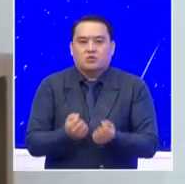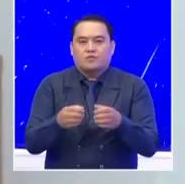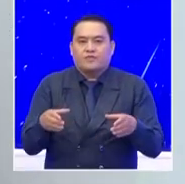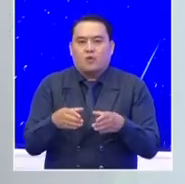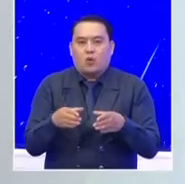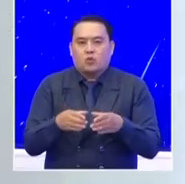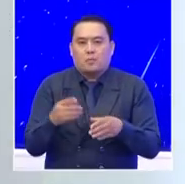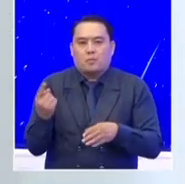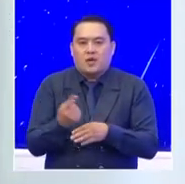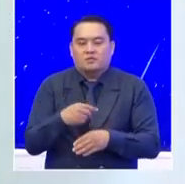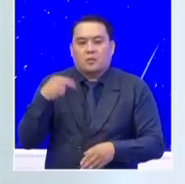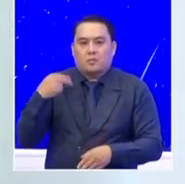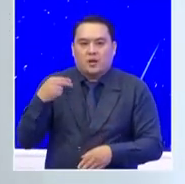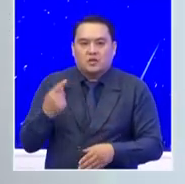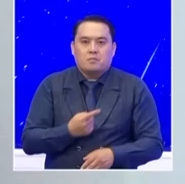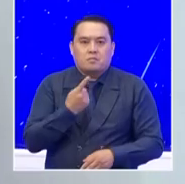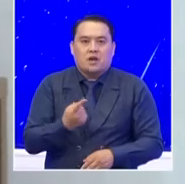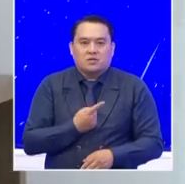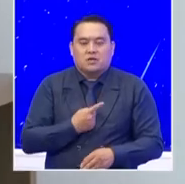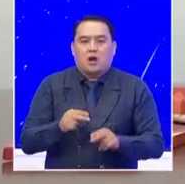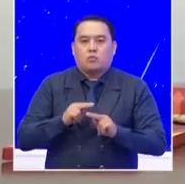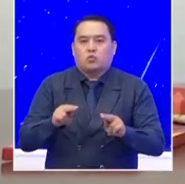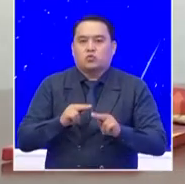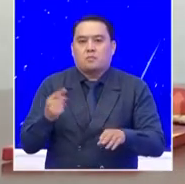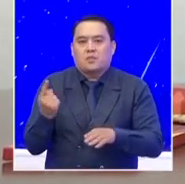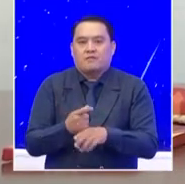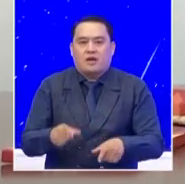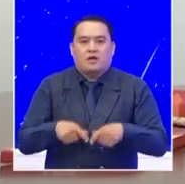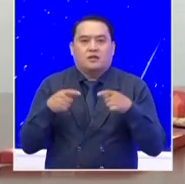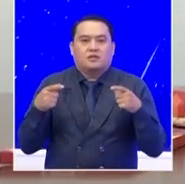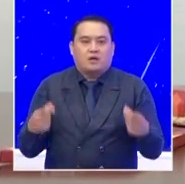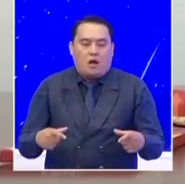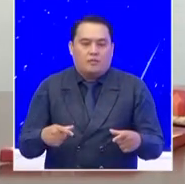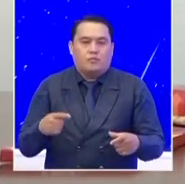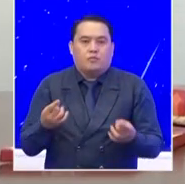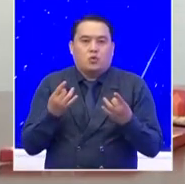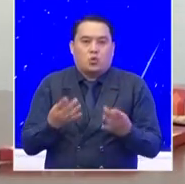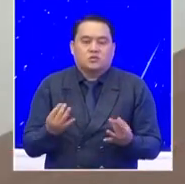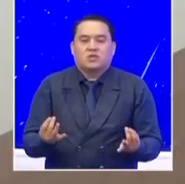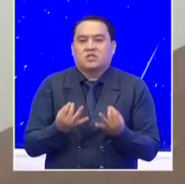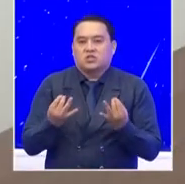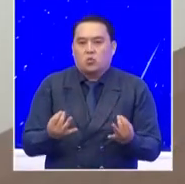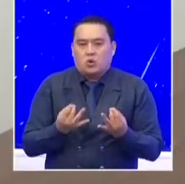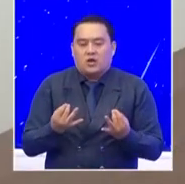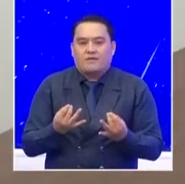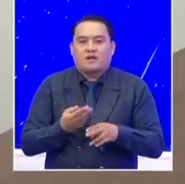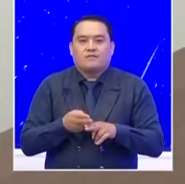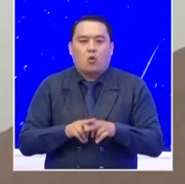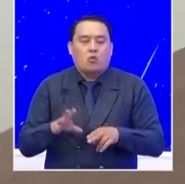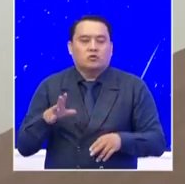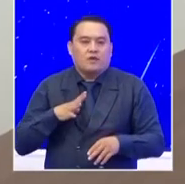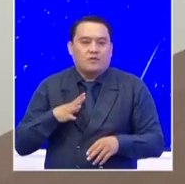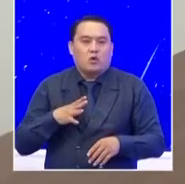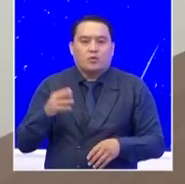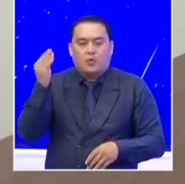первого президента. На онлайн-мастер-классе ребята делали первые шаги в создании простых анимационных историй. Следует отметить, что в центре